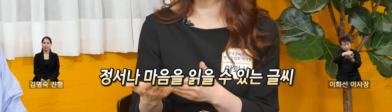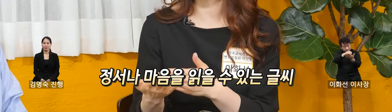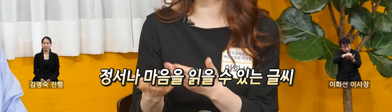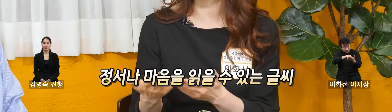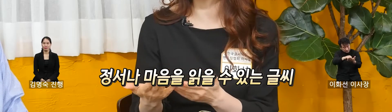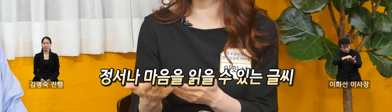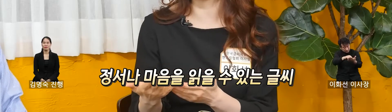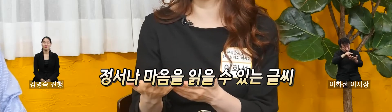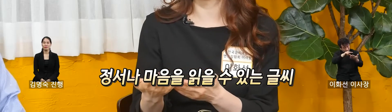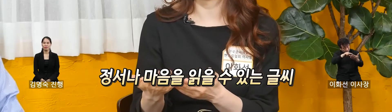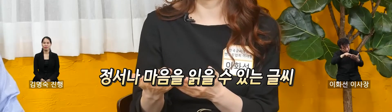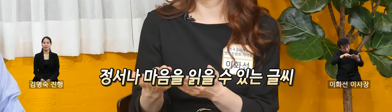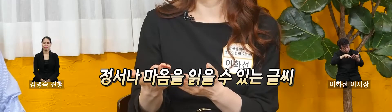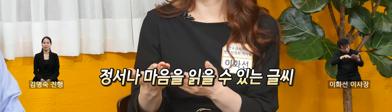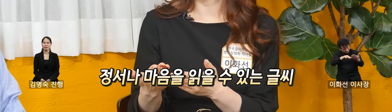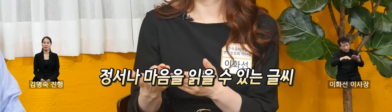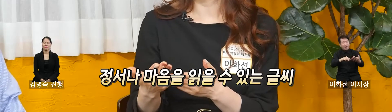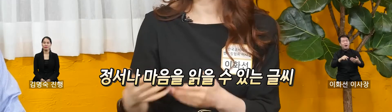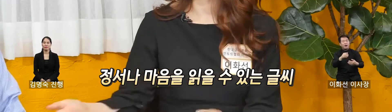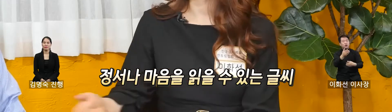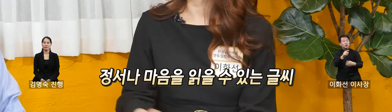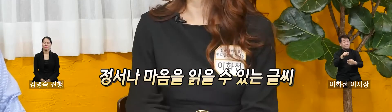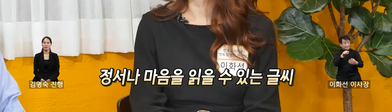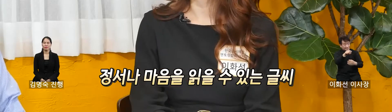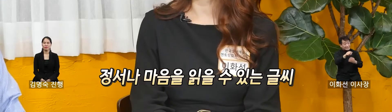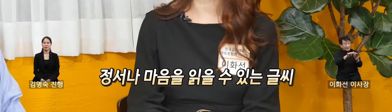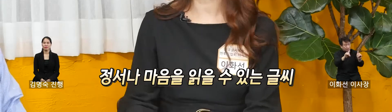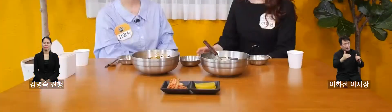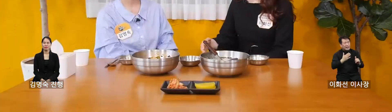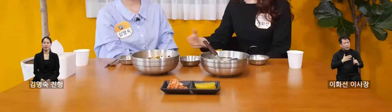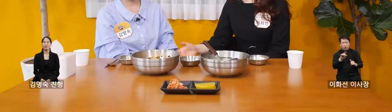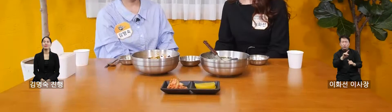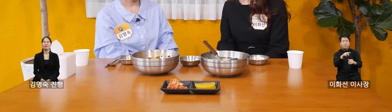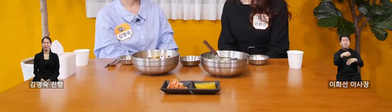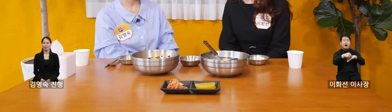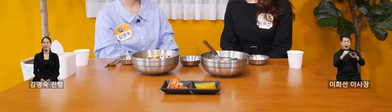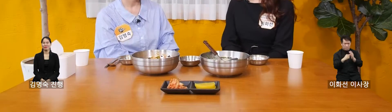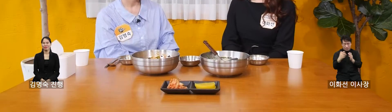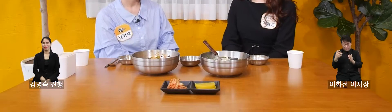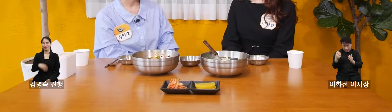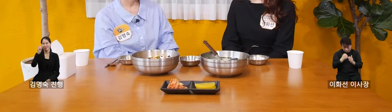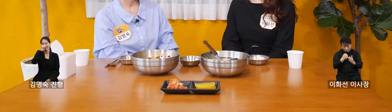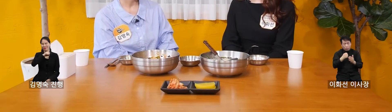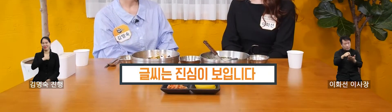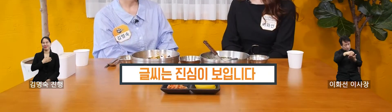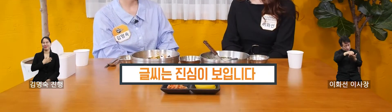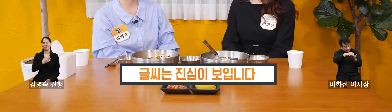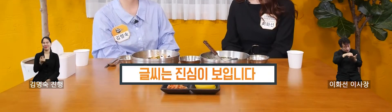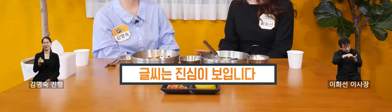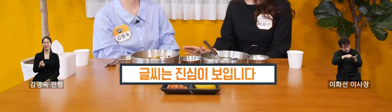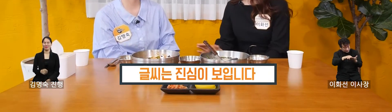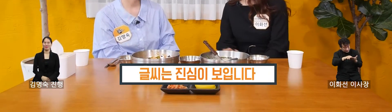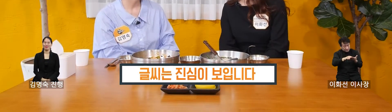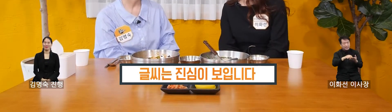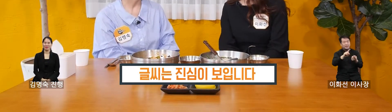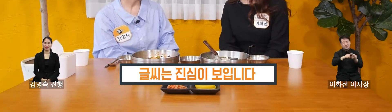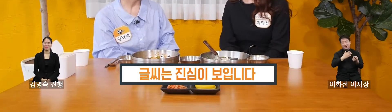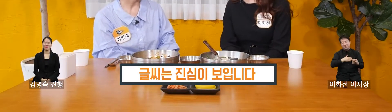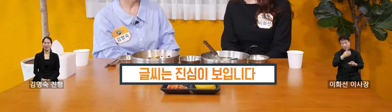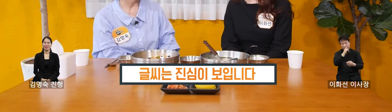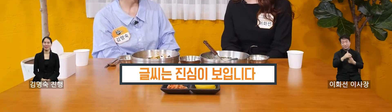마음으로 편지를 썼는지 그 미안해 사실은 미안해 잘못했어요 아이들이